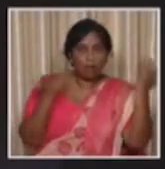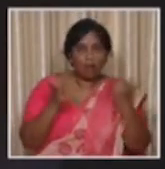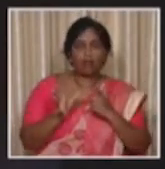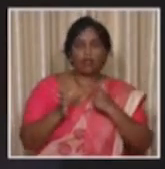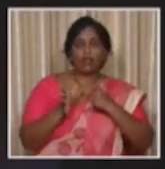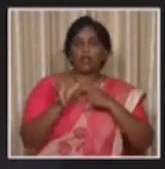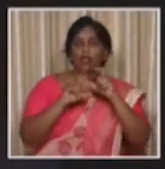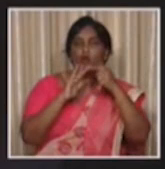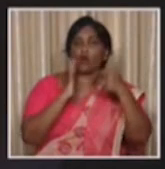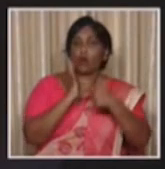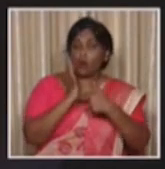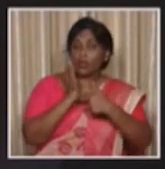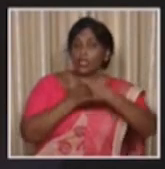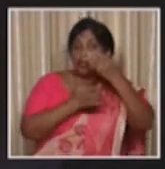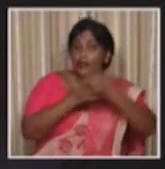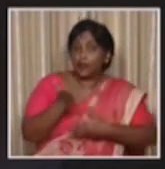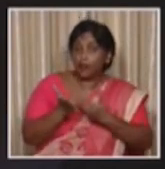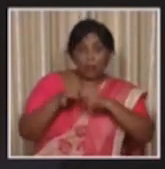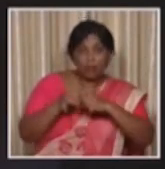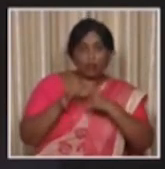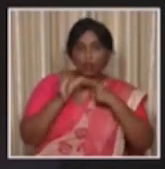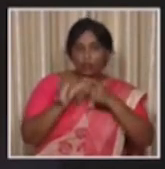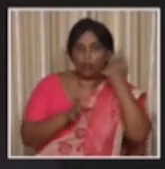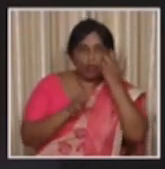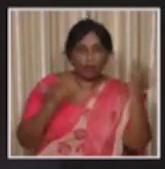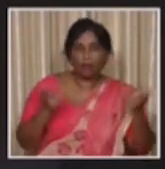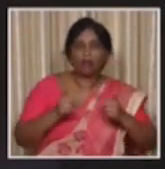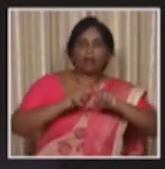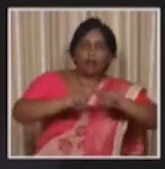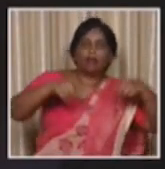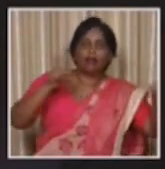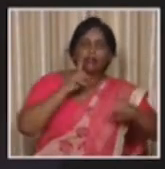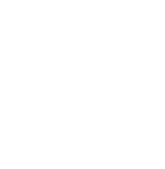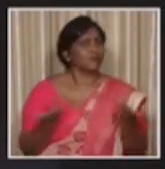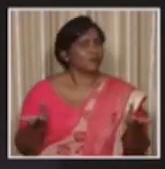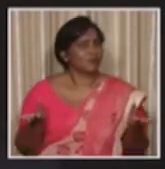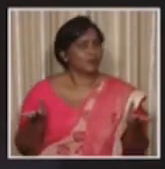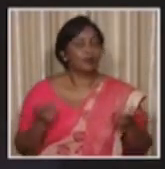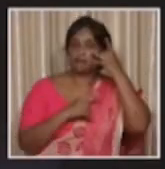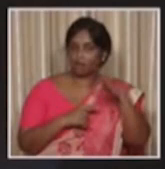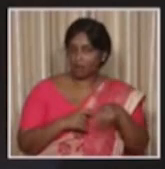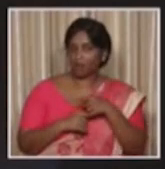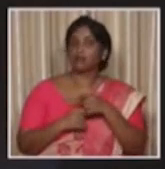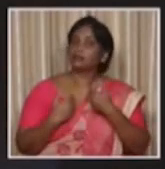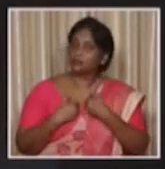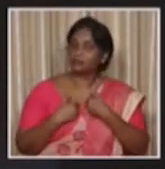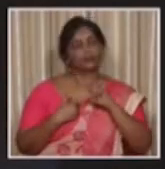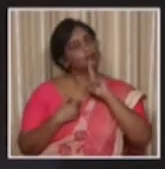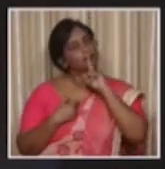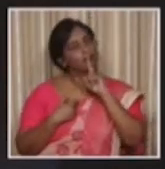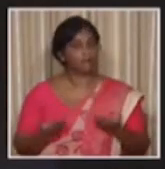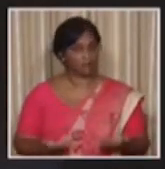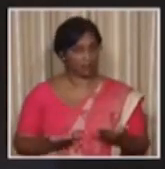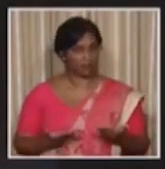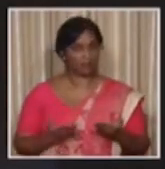විගණකාධිපති වාර්තාවට උත්තරයක් හොයන්න බැරි නම් මේ රටේ අනිශ්චේෂ්ඨ ගැන මොන කතාද කියන්නකෝ. ඒ නිසා අපි කියනවා